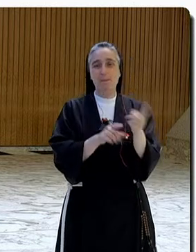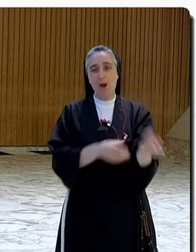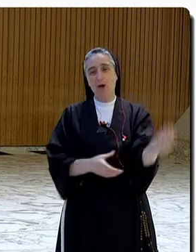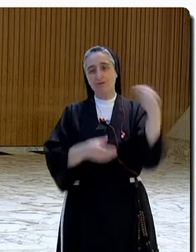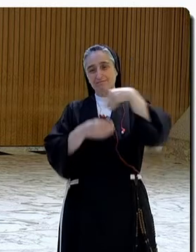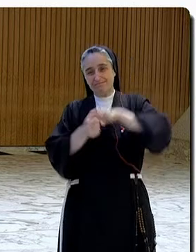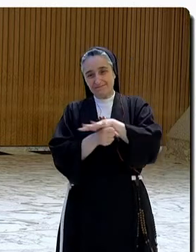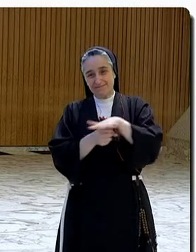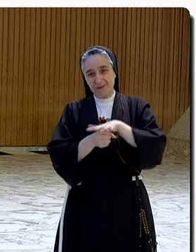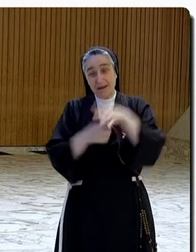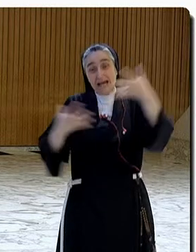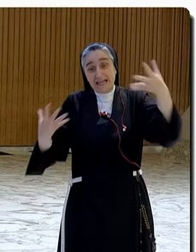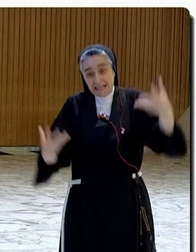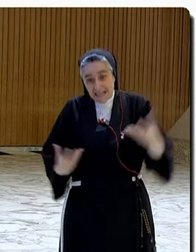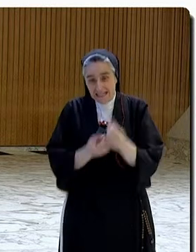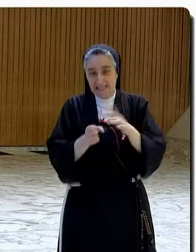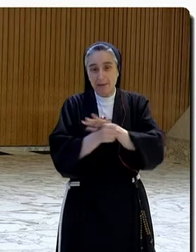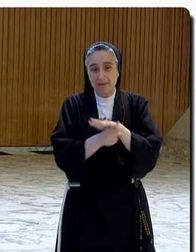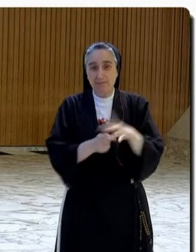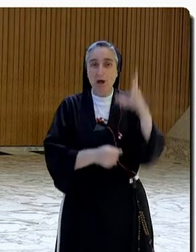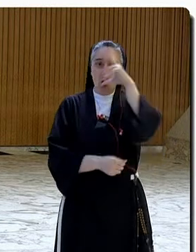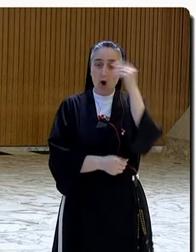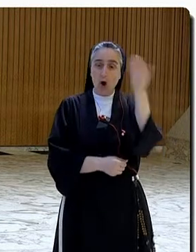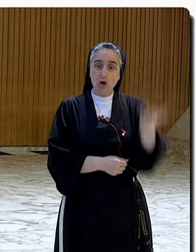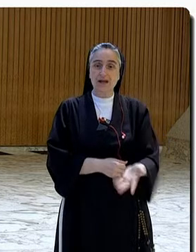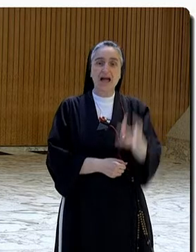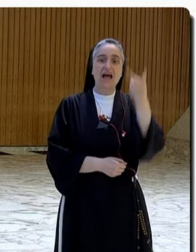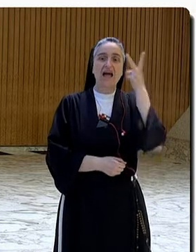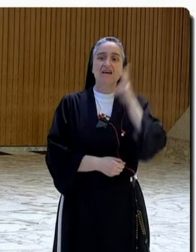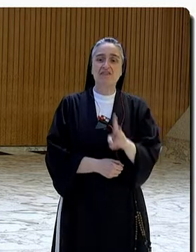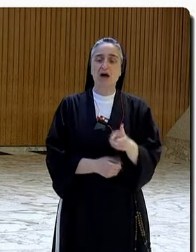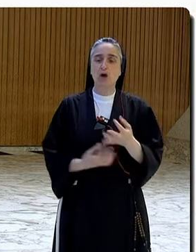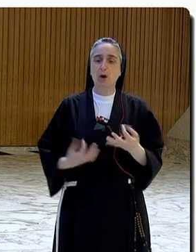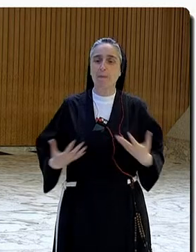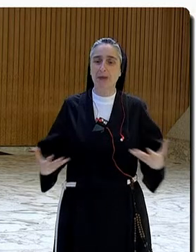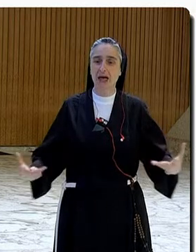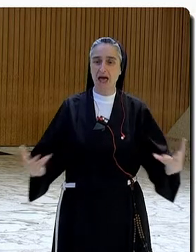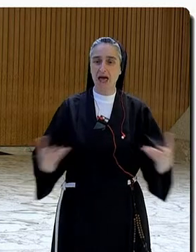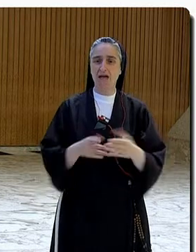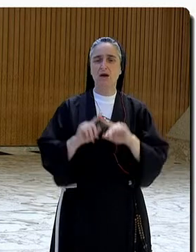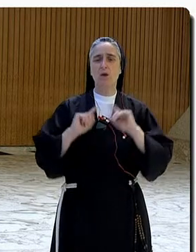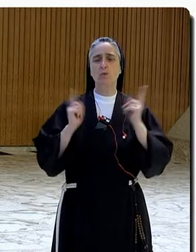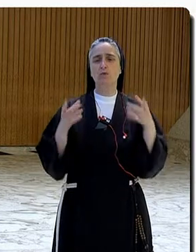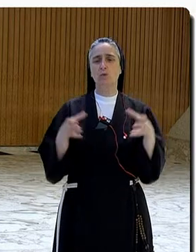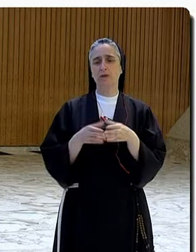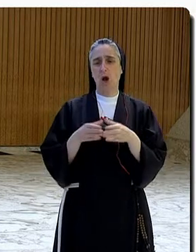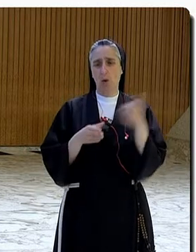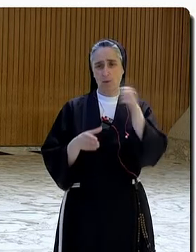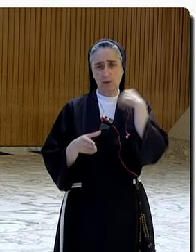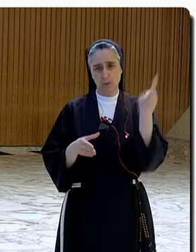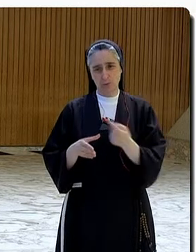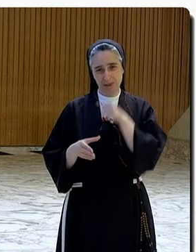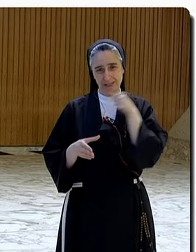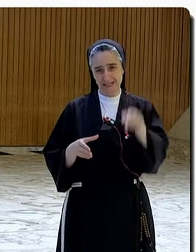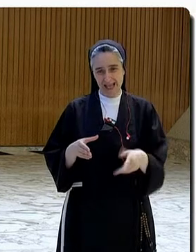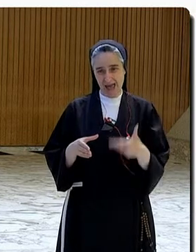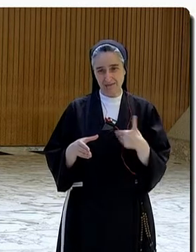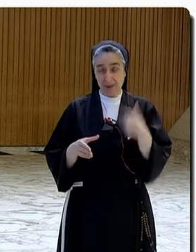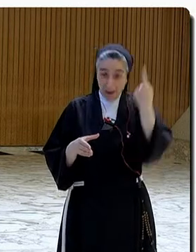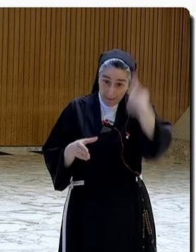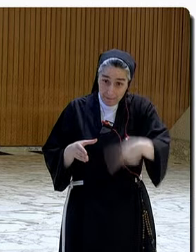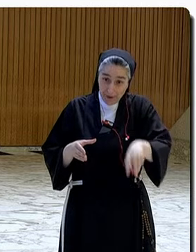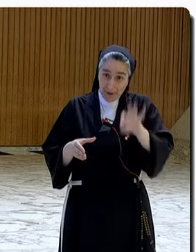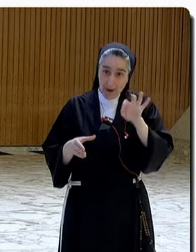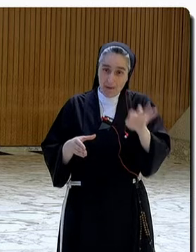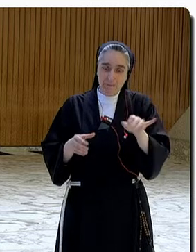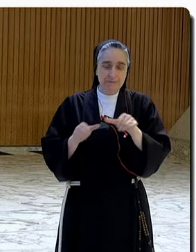famiglie e insieme alle famiglie, riconoscendoli come beni comuni per tutta la comunità. In questo senso